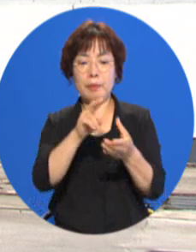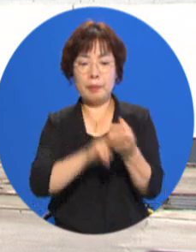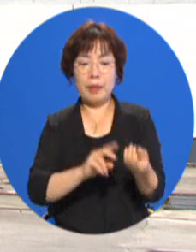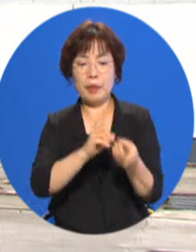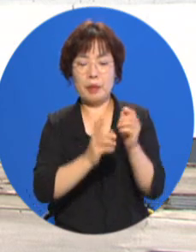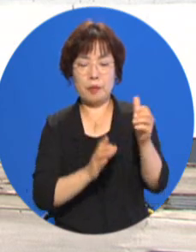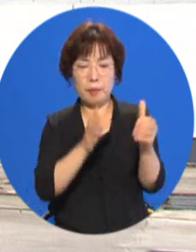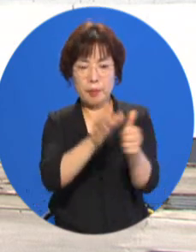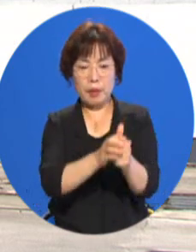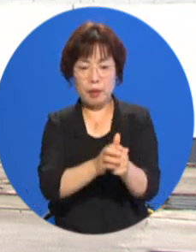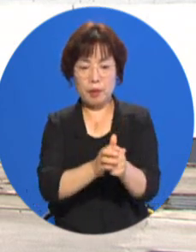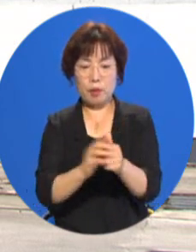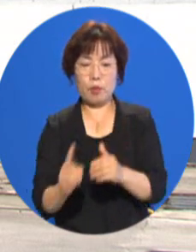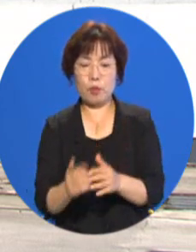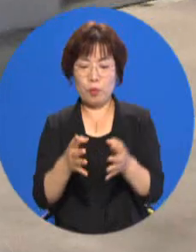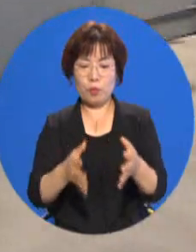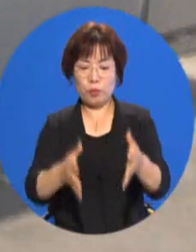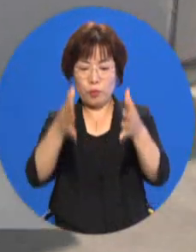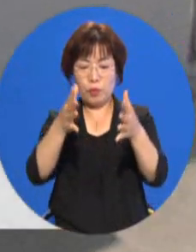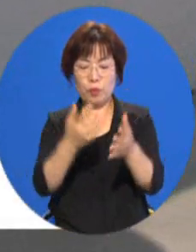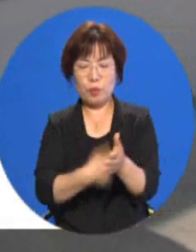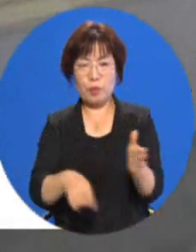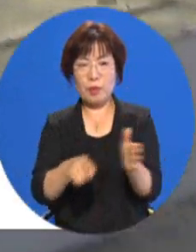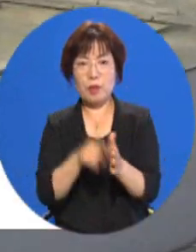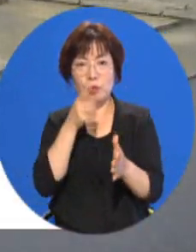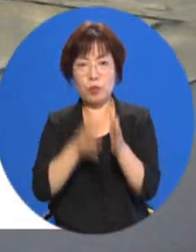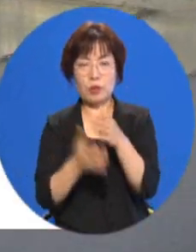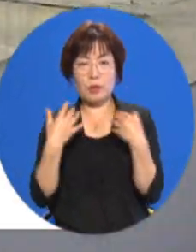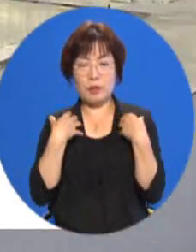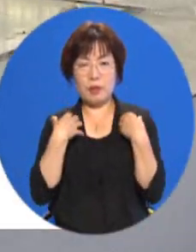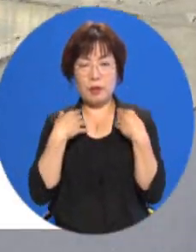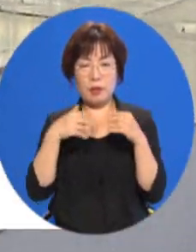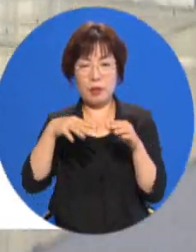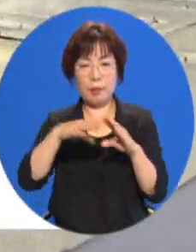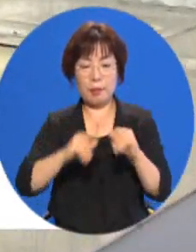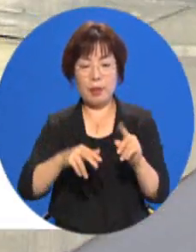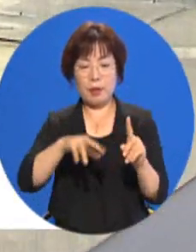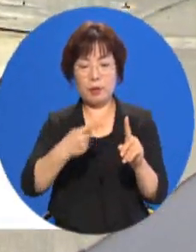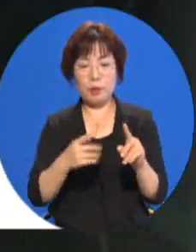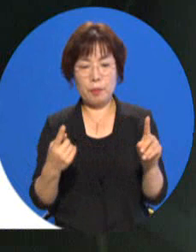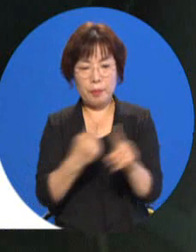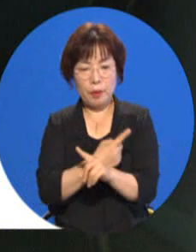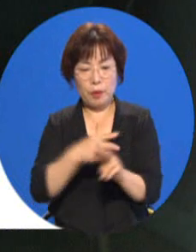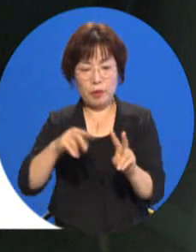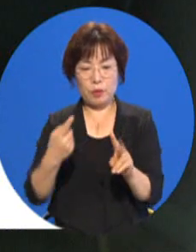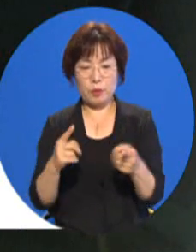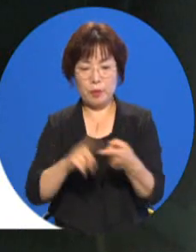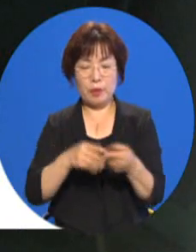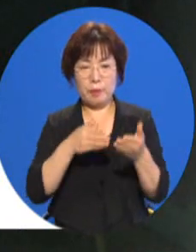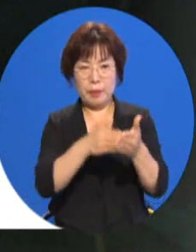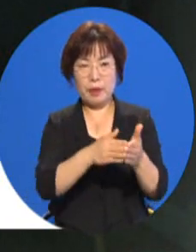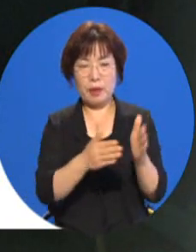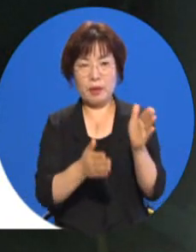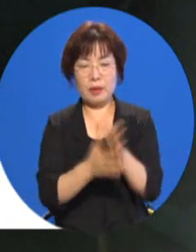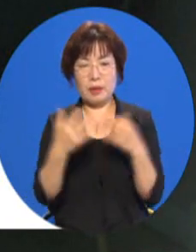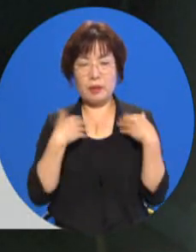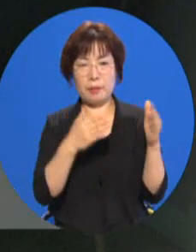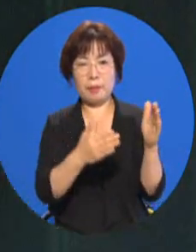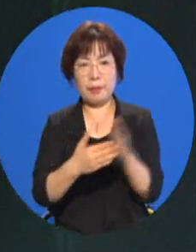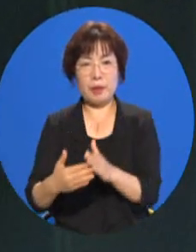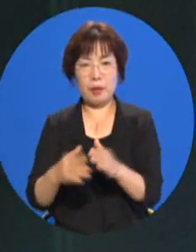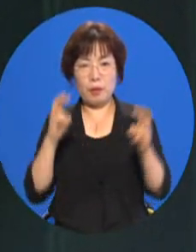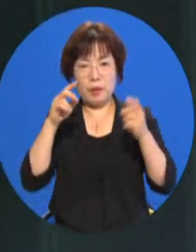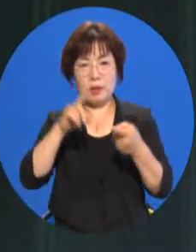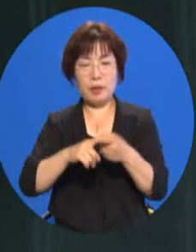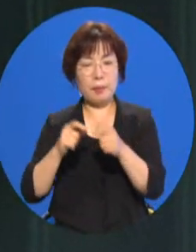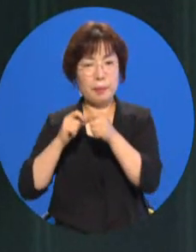대행사는 고층 아파트를 지을 수 있도록 여수시에 토지종 변경을 신청했지만 시는 반려 처분을 내리고 대행사를